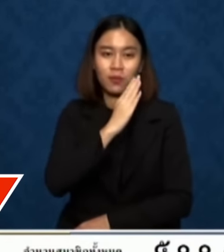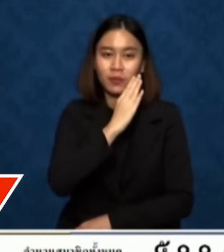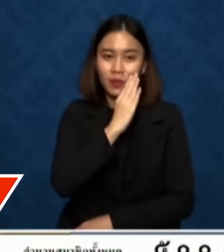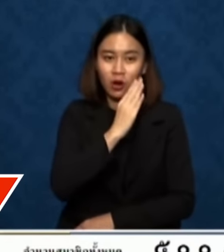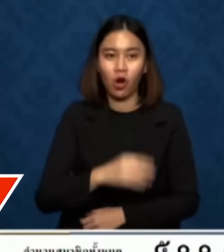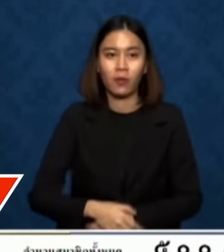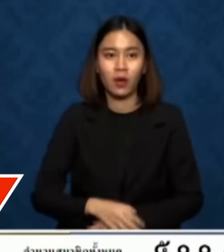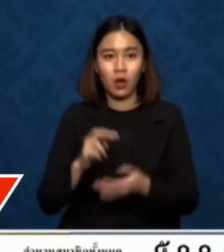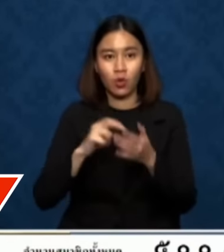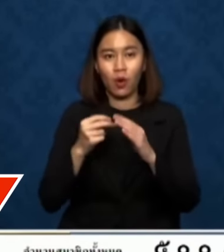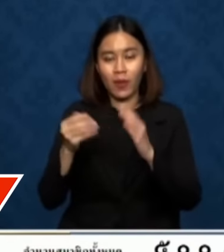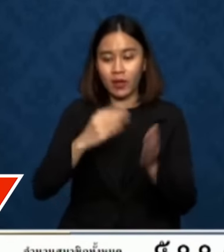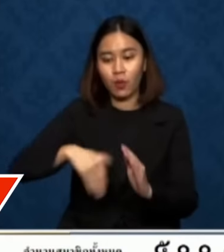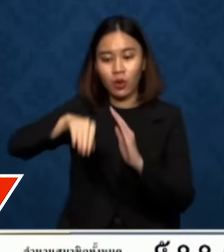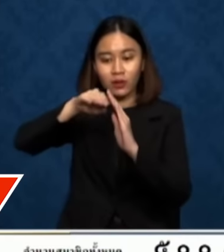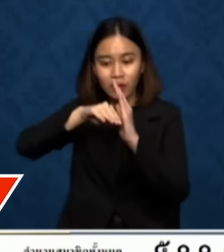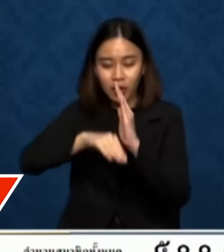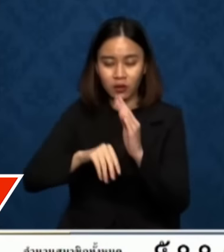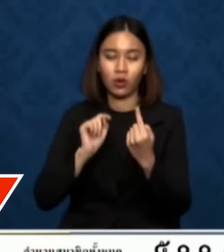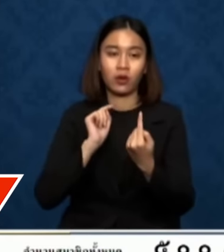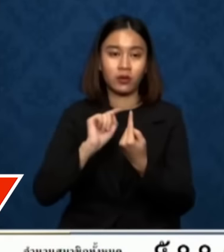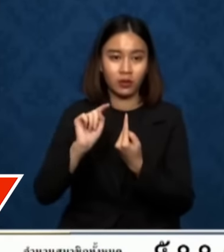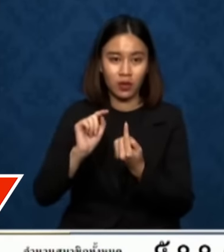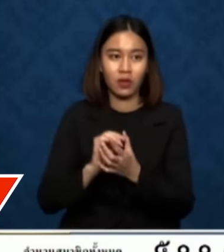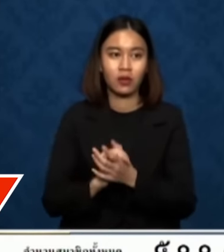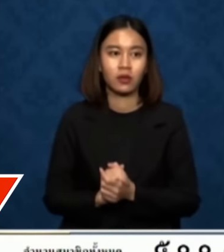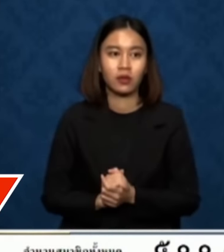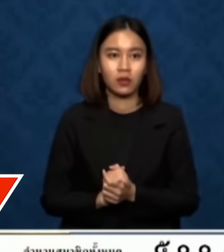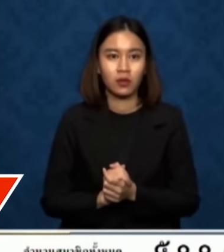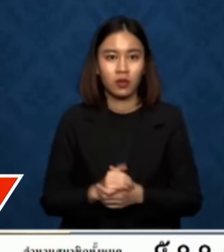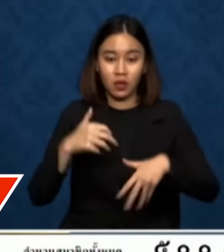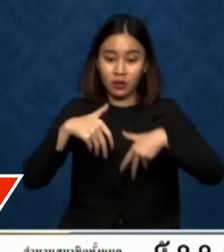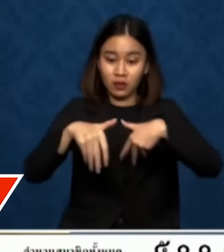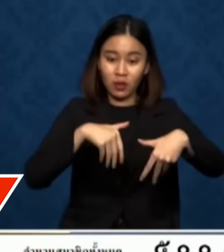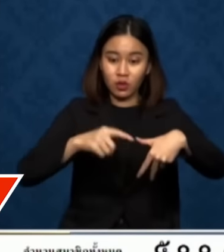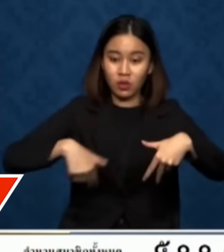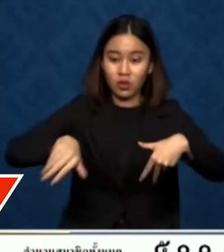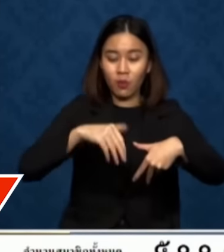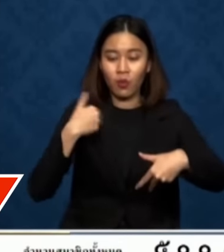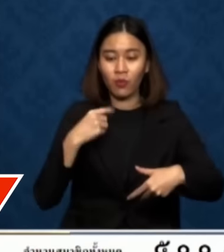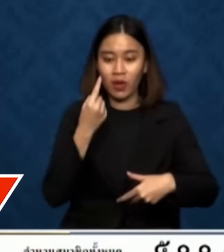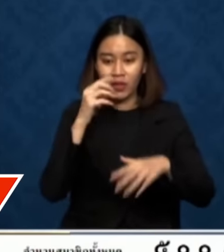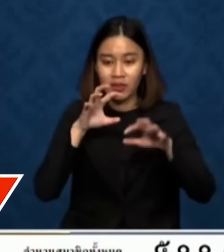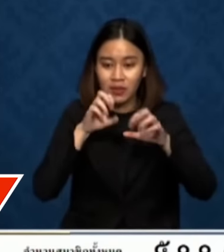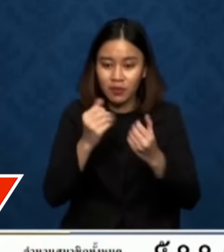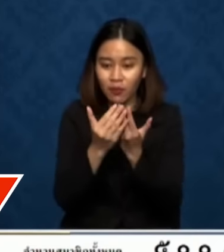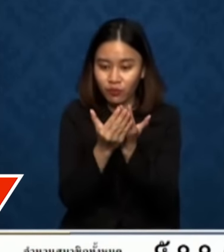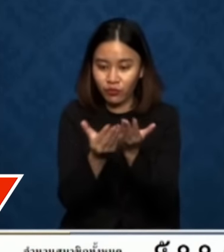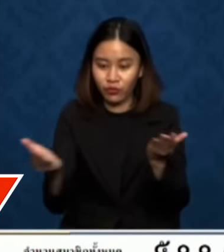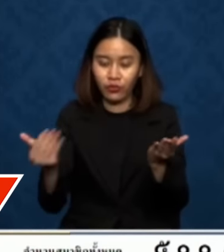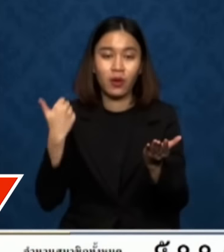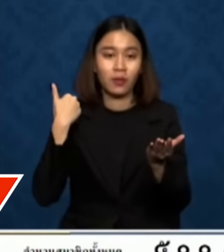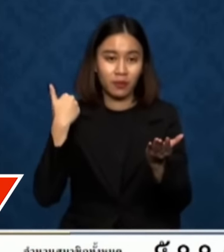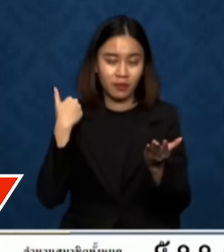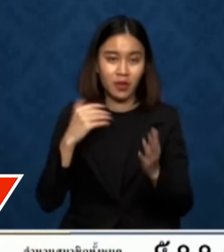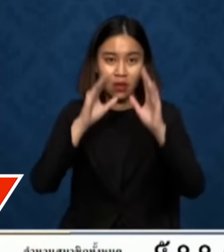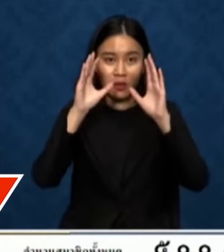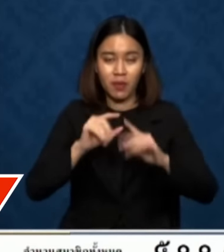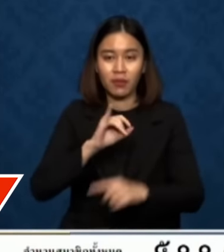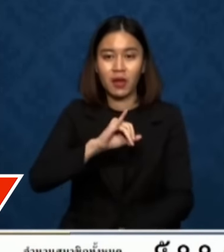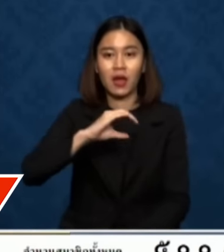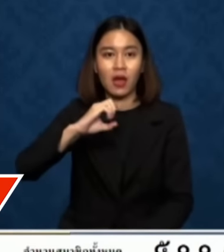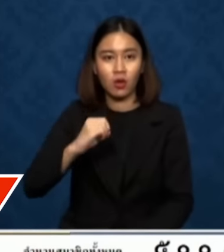านี่มันคือกระบวนการหนึ่งภาคประชาชนเขารวบรวมข้อสังเกตไว้มากมายนะคะลักษณะของ